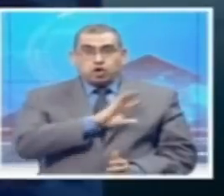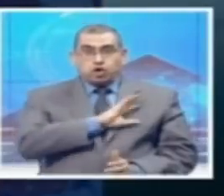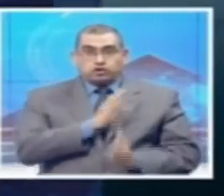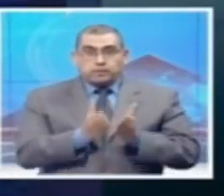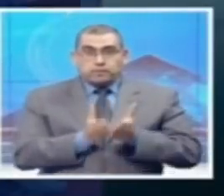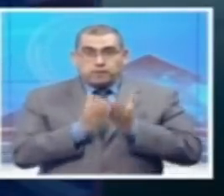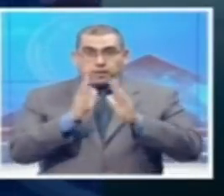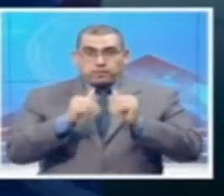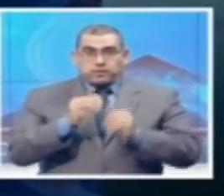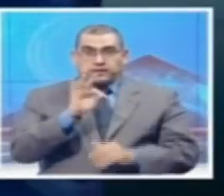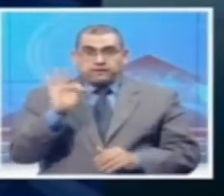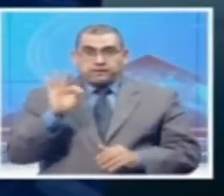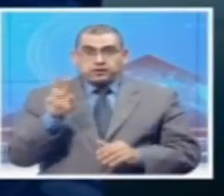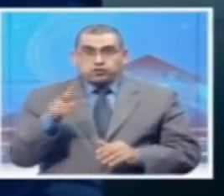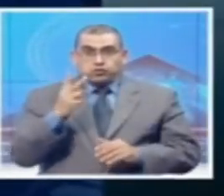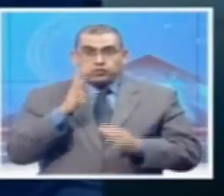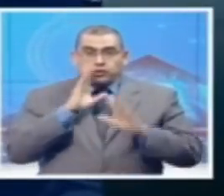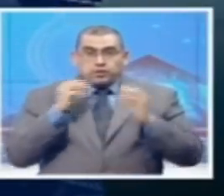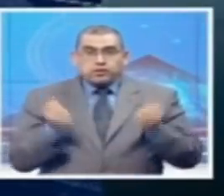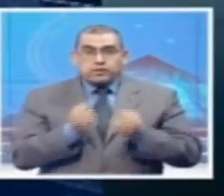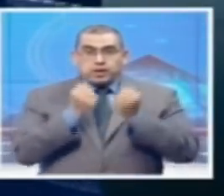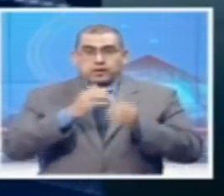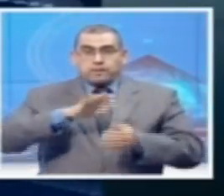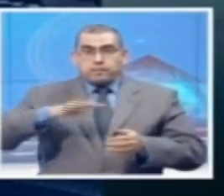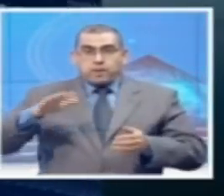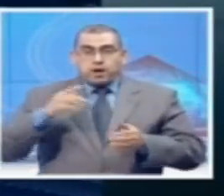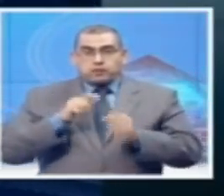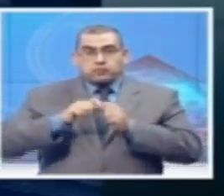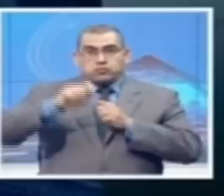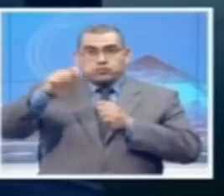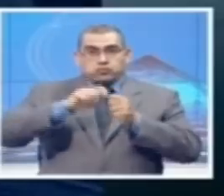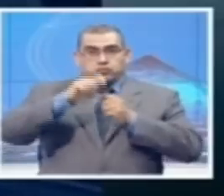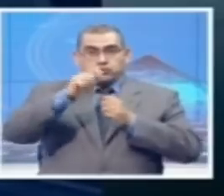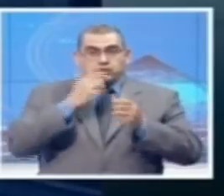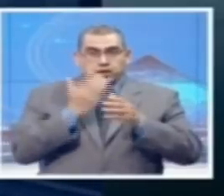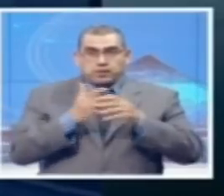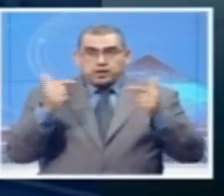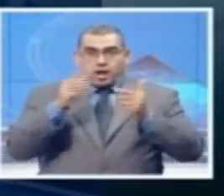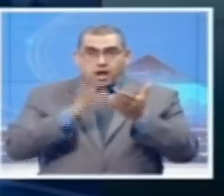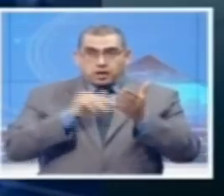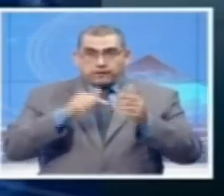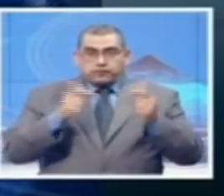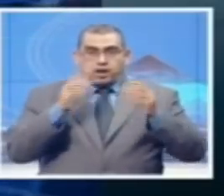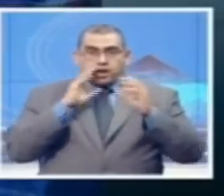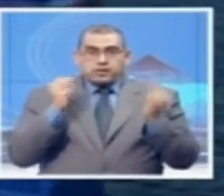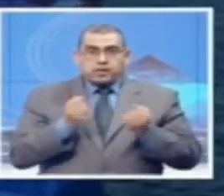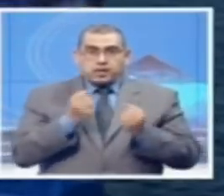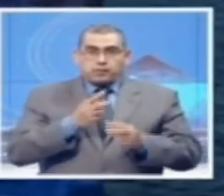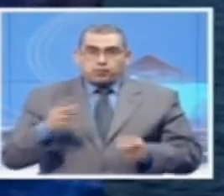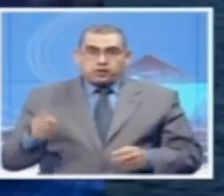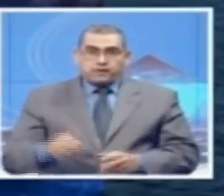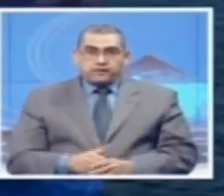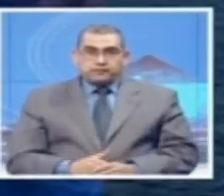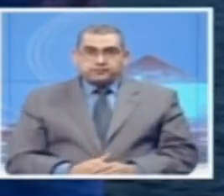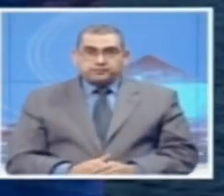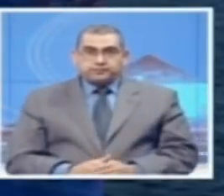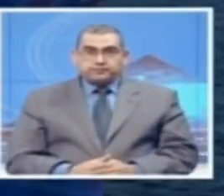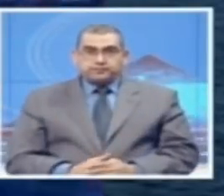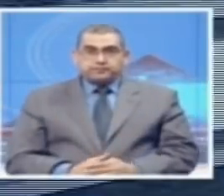القوات البحرية المصرية والفرنسية تنفذان تدريبا بحريا عابرا ضد التهديدات المختلفة.